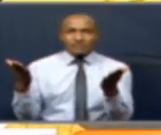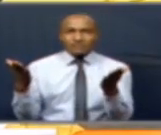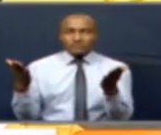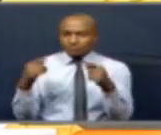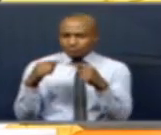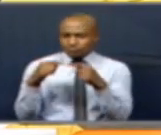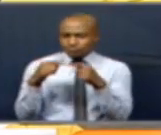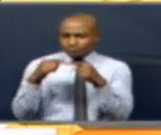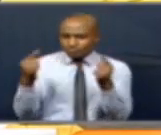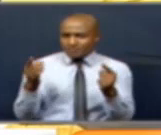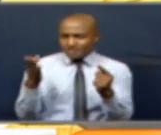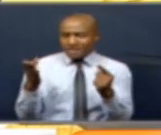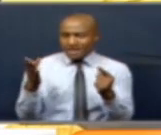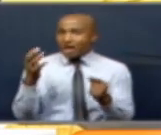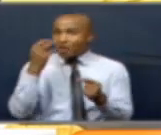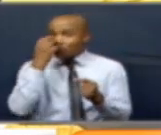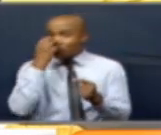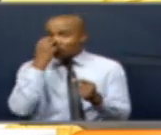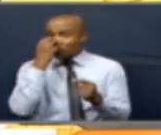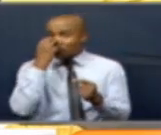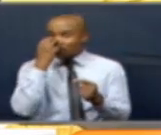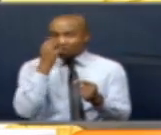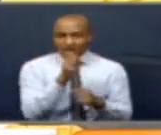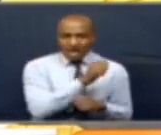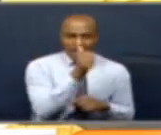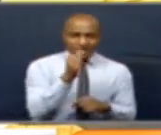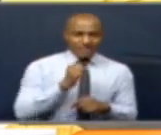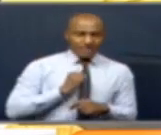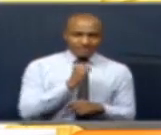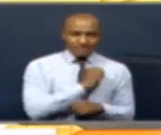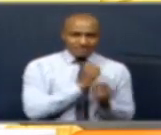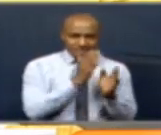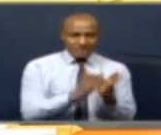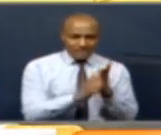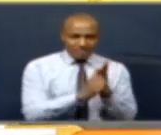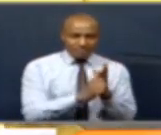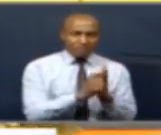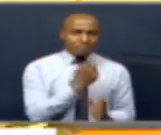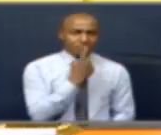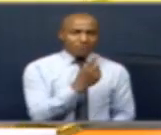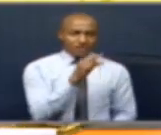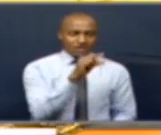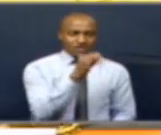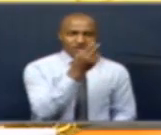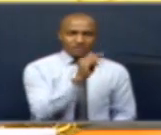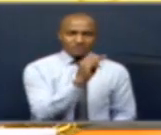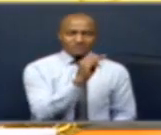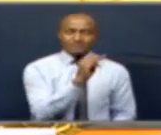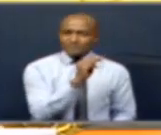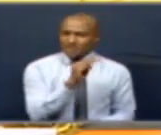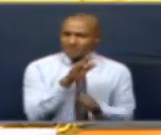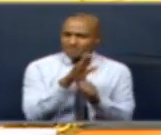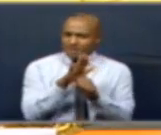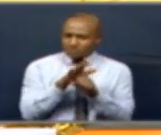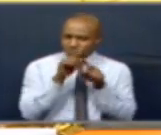kuwepo kati ya upande wa naibu wa rais William Ruto na ule wa seneta wa Baringo Gideon. Wafuasi wa naibu wa rais wamemkashifu seneta Moi